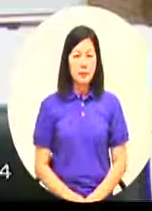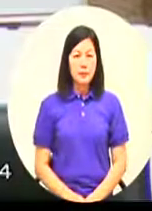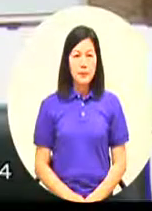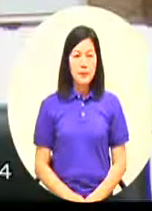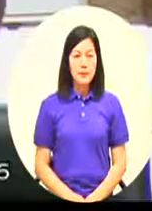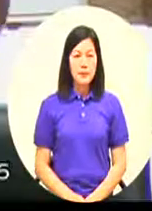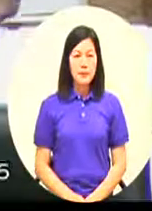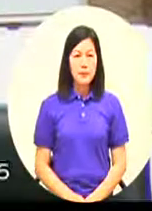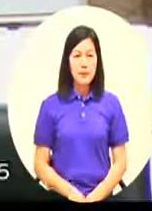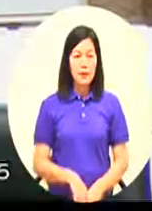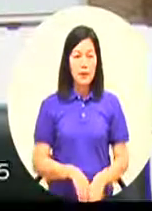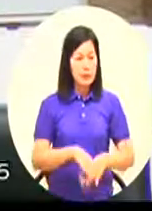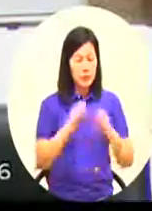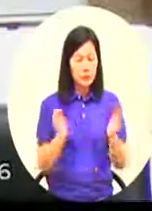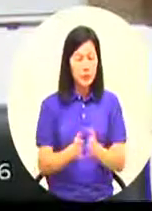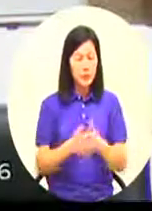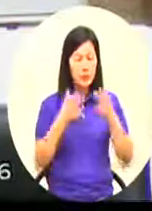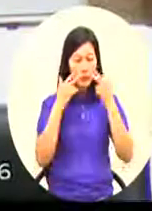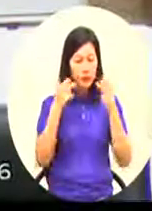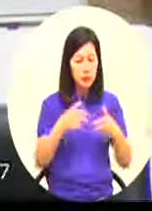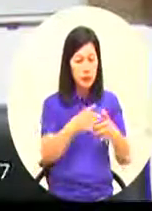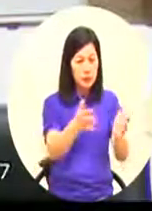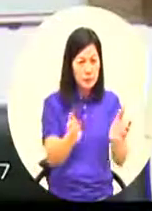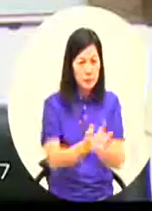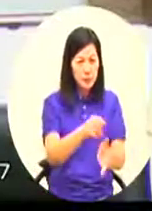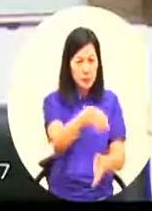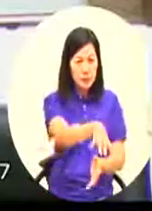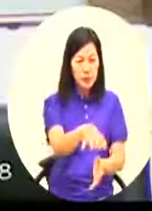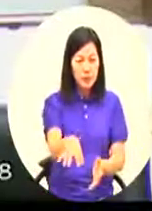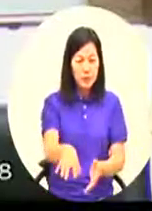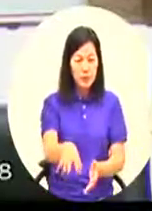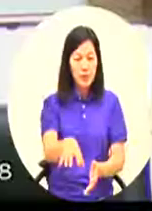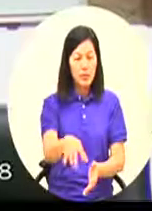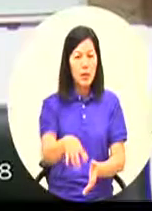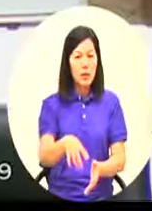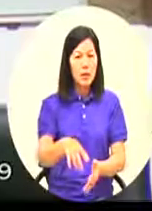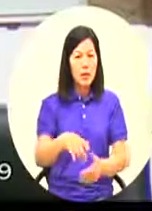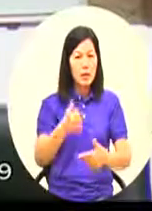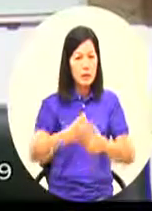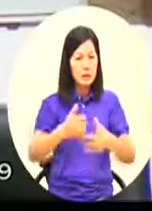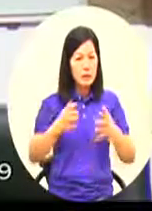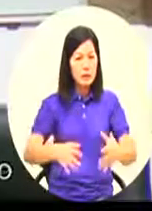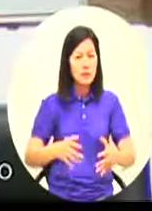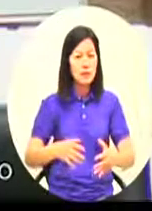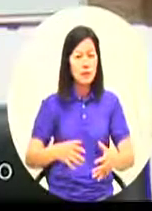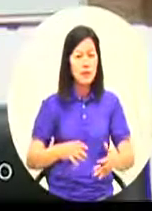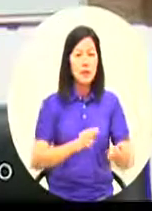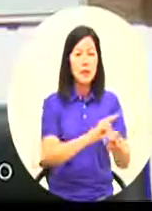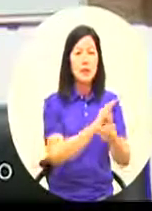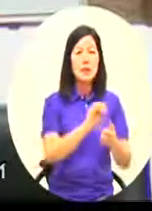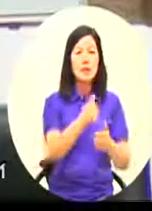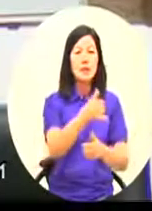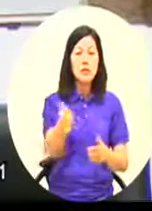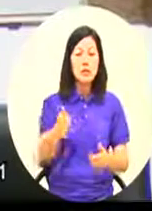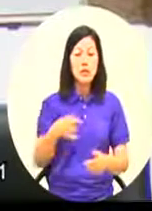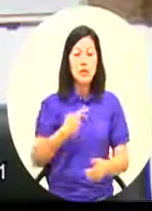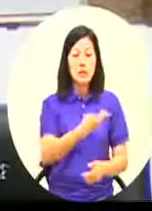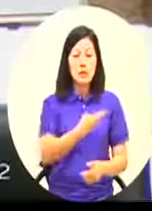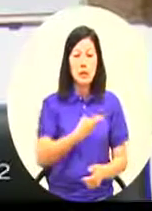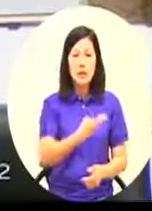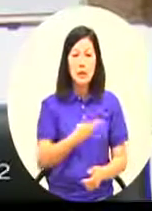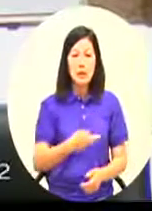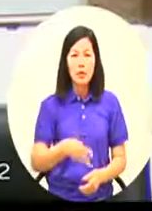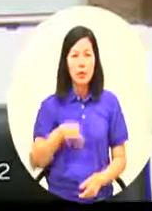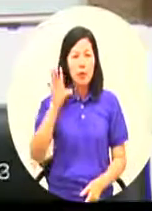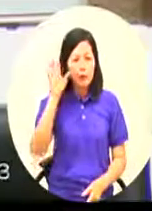所有的部落建设，我跟林明杰议员啊，大概我会听听